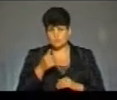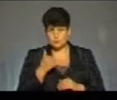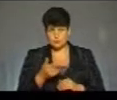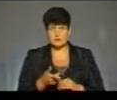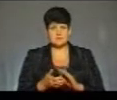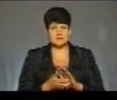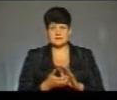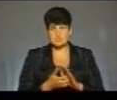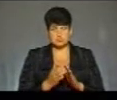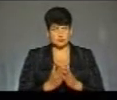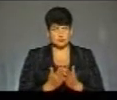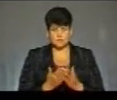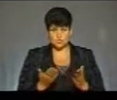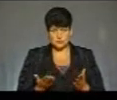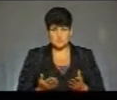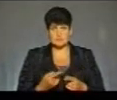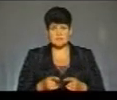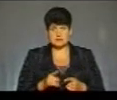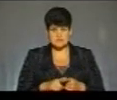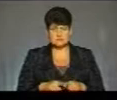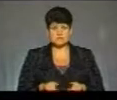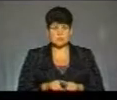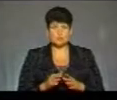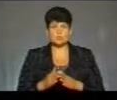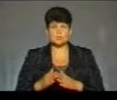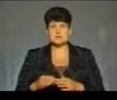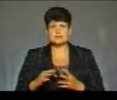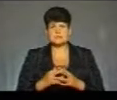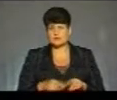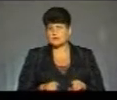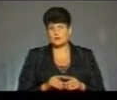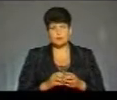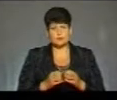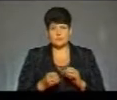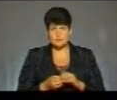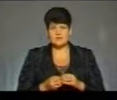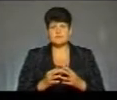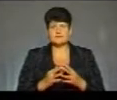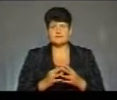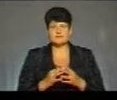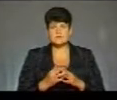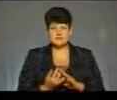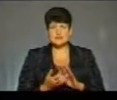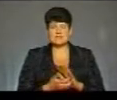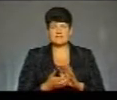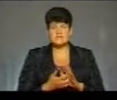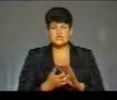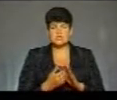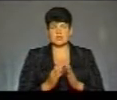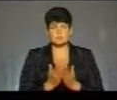не вистачало підручників. І це так само по сусідніх селах такі самі проблеми. Ну що, в селі не вистачає підручників.